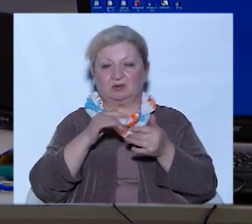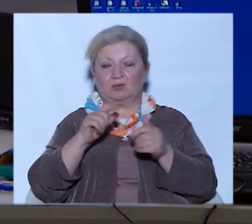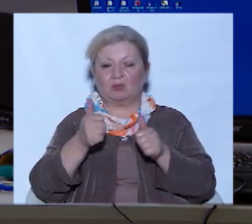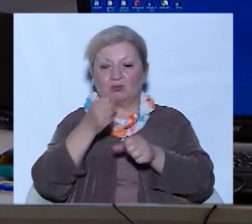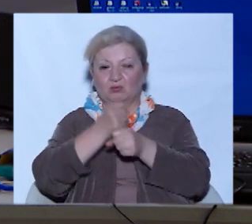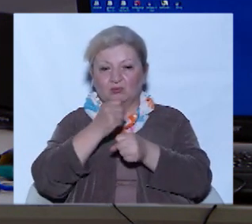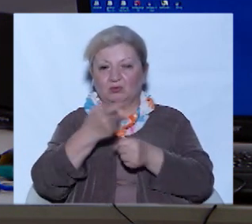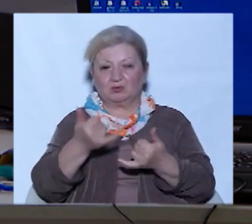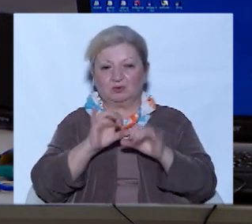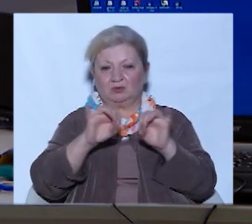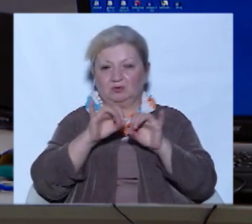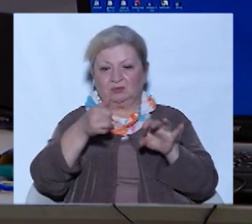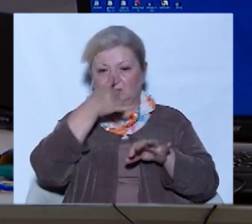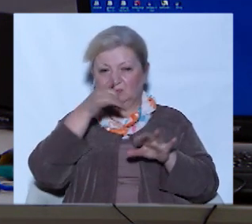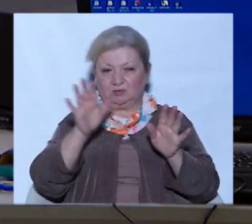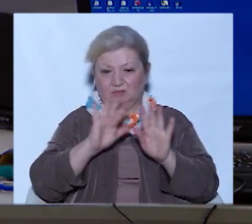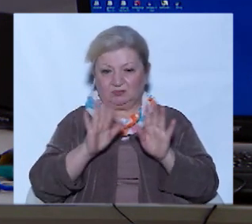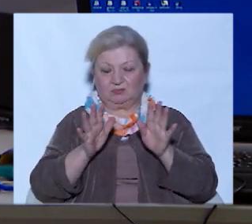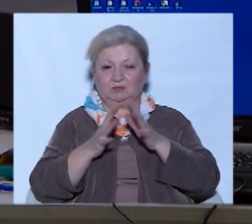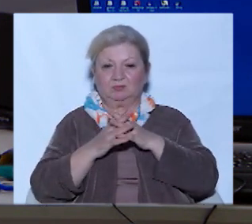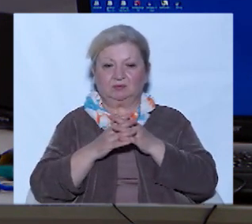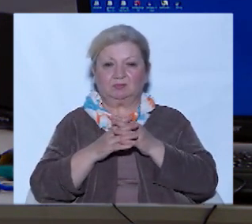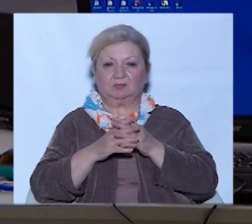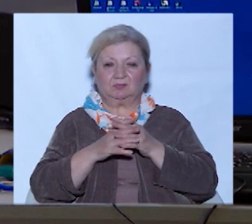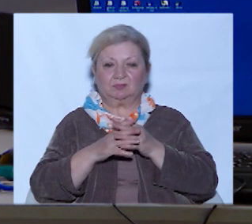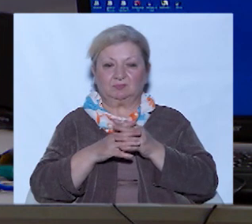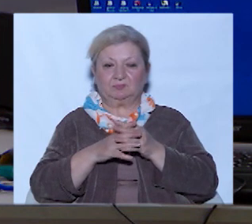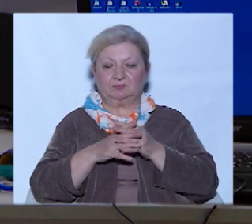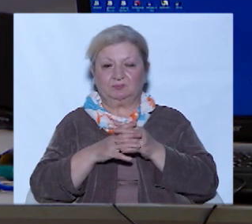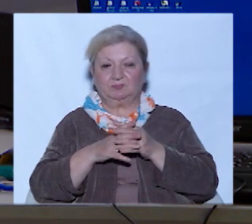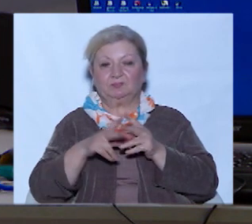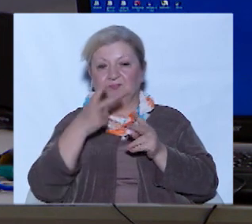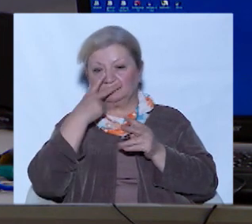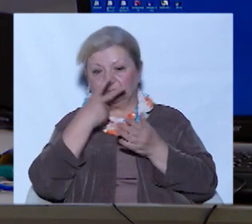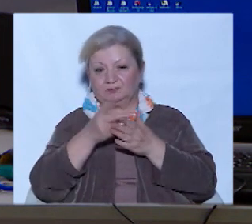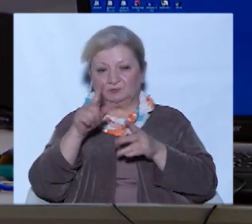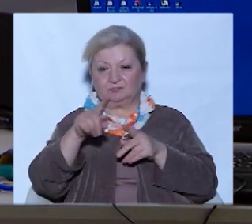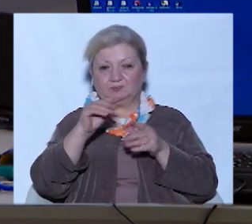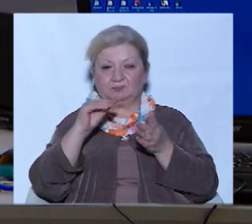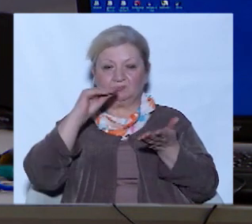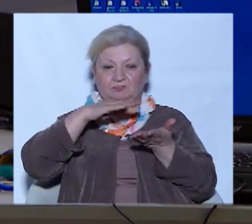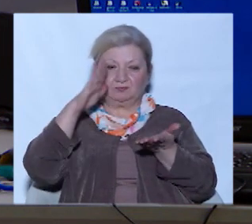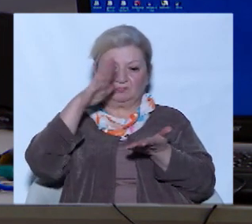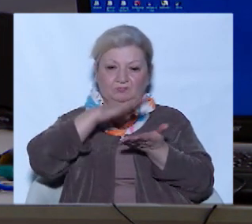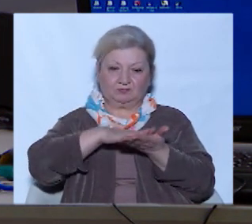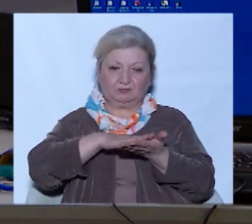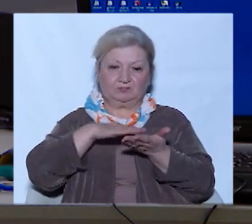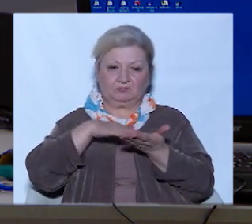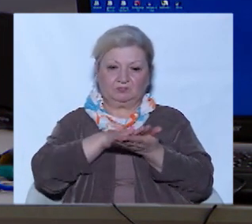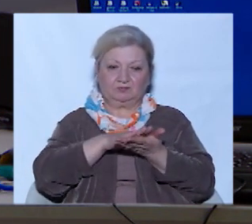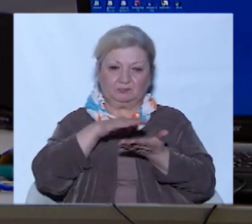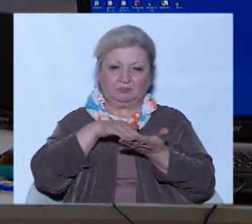კეთდება. დღეს ამაზე ჩვენ ვერ ვისაუბრებთ, იმიტომ რომ ცდება ჩვენი თემატიკის ფარგლებს. მოდით მასზე მოვათავსოთ